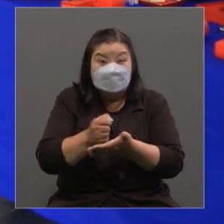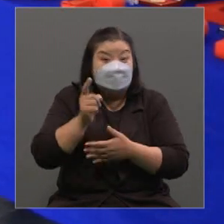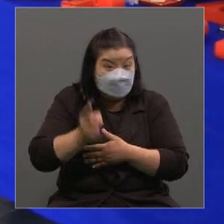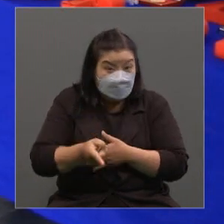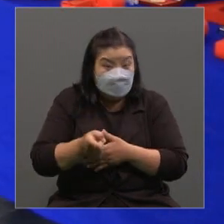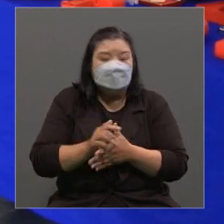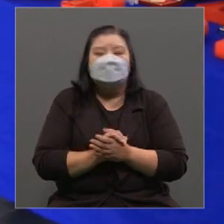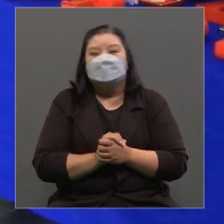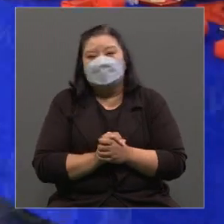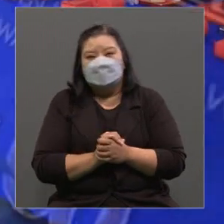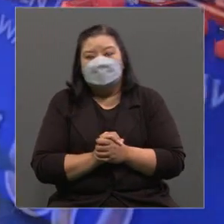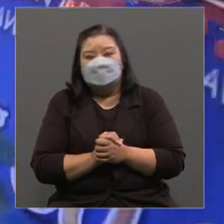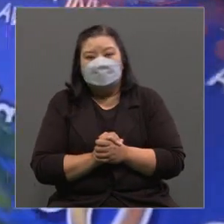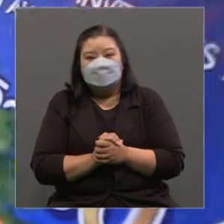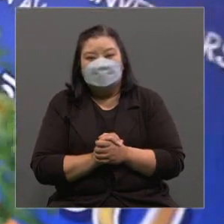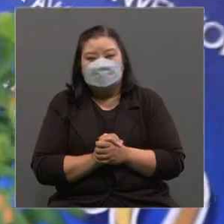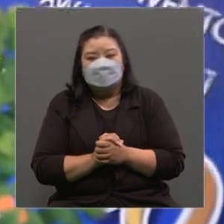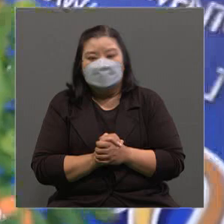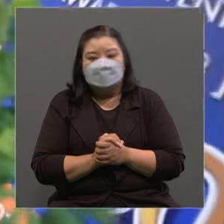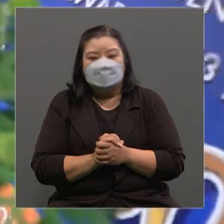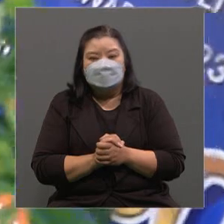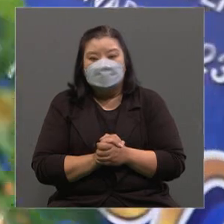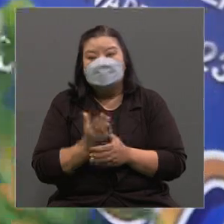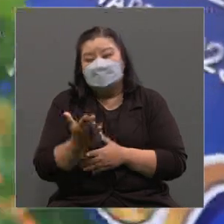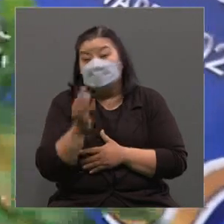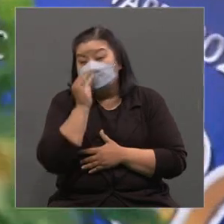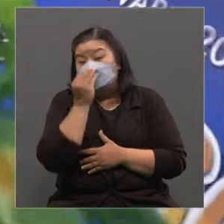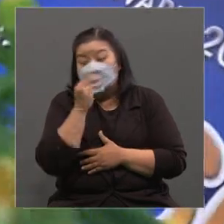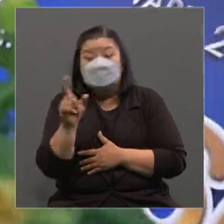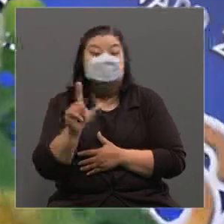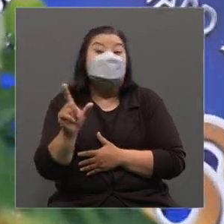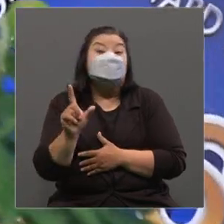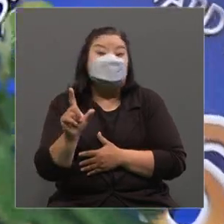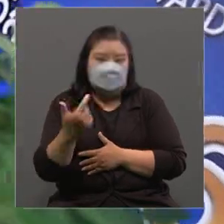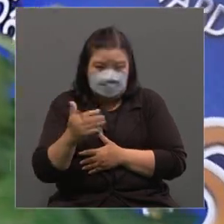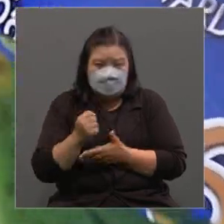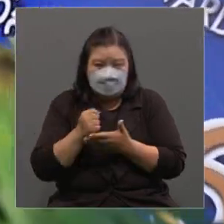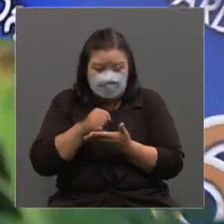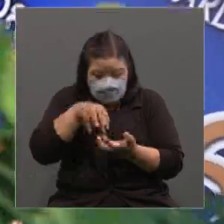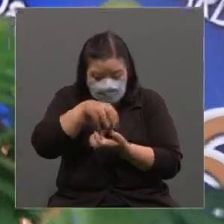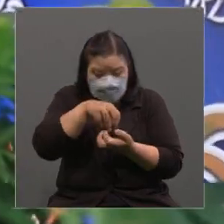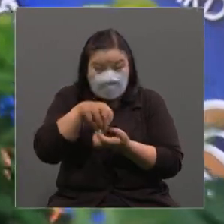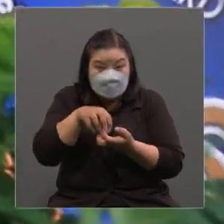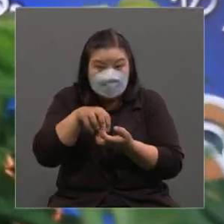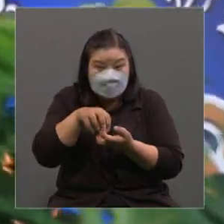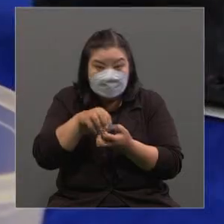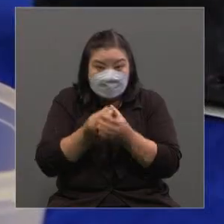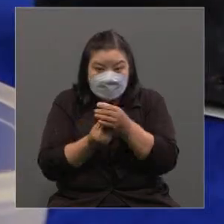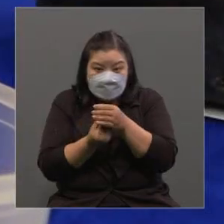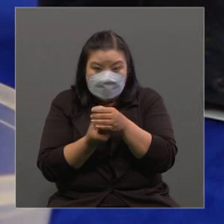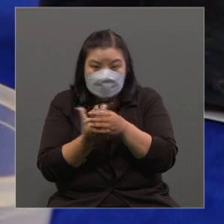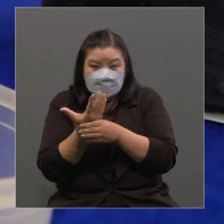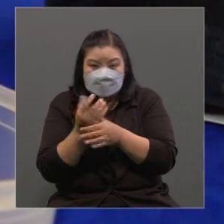ะครับ เครื่องผสมเกสรดอกดาวเรืองเป็นหนึ่งในนวัตกรรมที่ช่วยยกระดับการผลิตเมล็ด